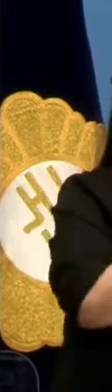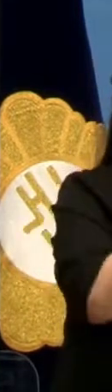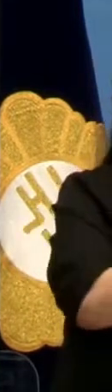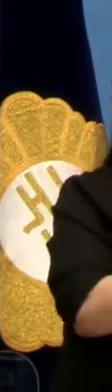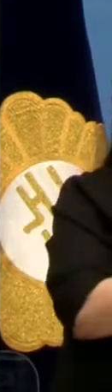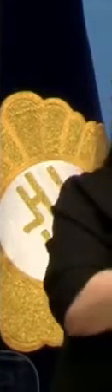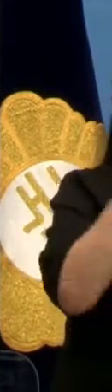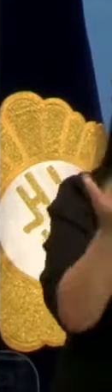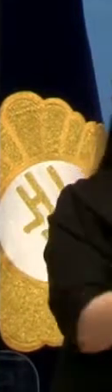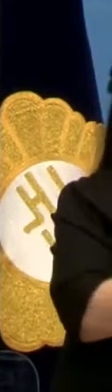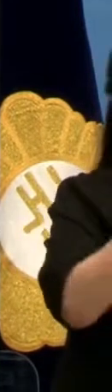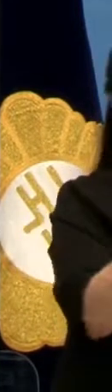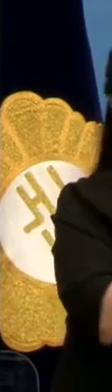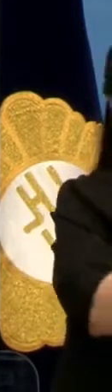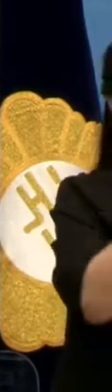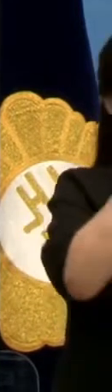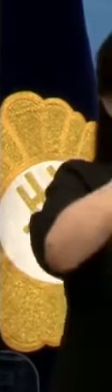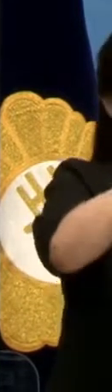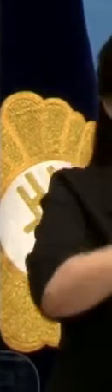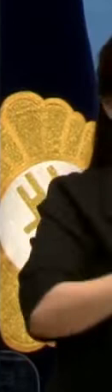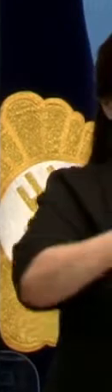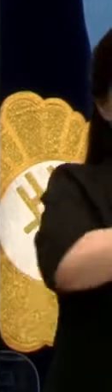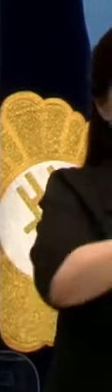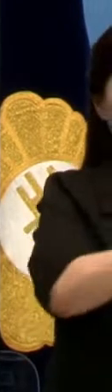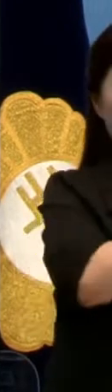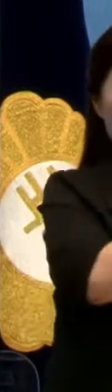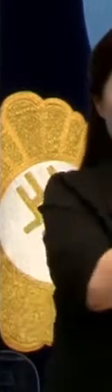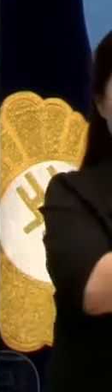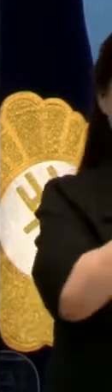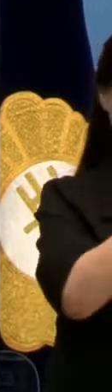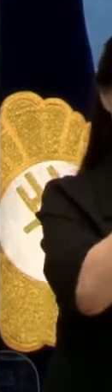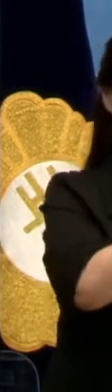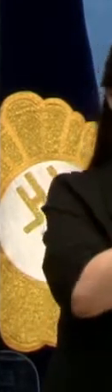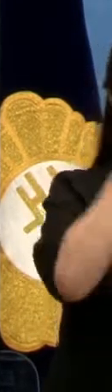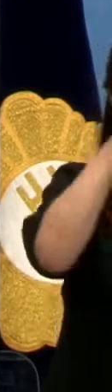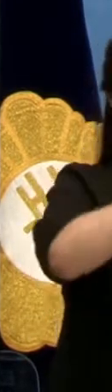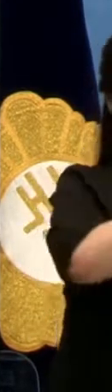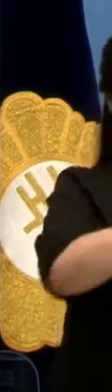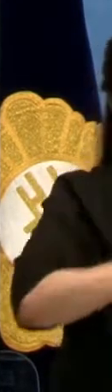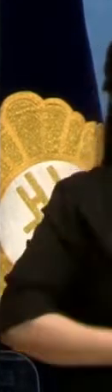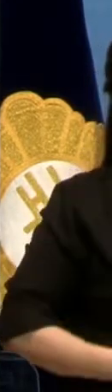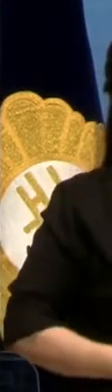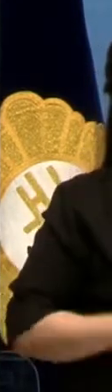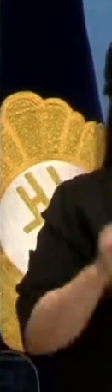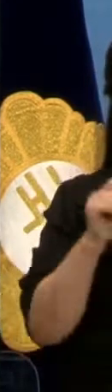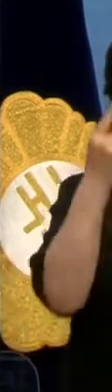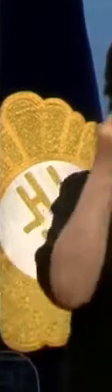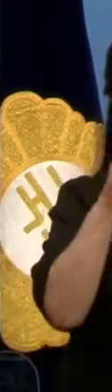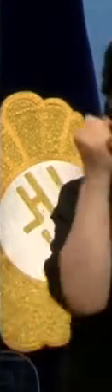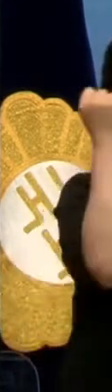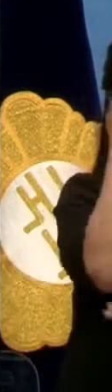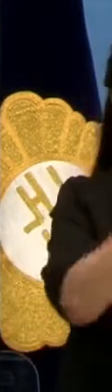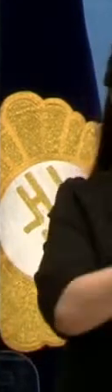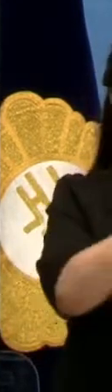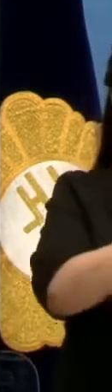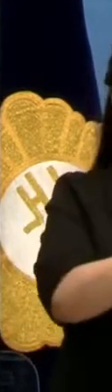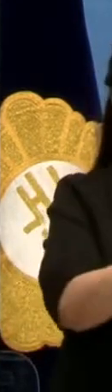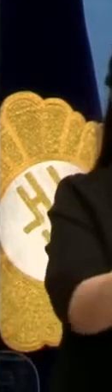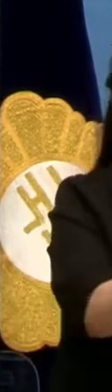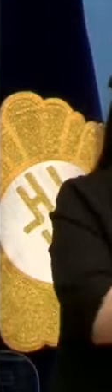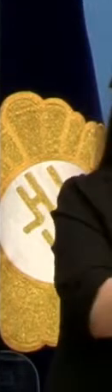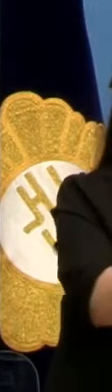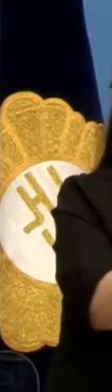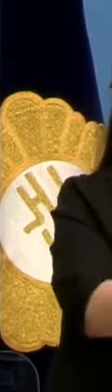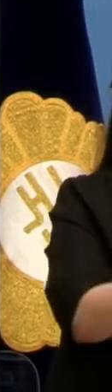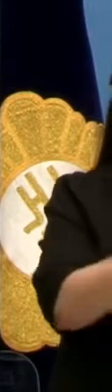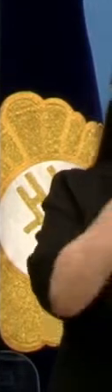것인지 구체적인 로드맵을 제시하면서 뜨겁게 토론할 것입니다. 동시에 기본소득에 대한 부당한 비난에는